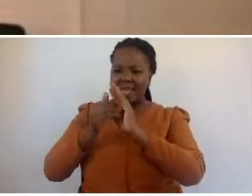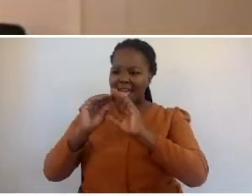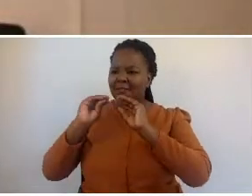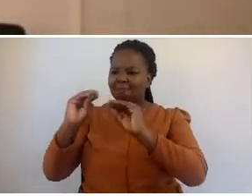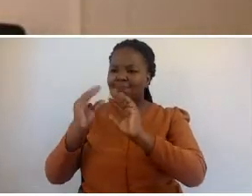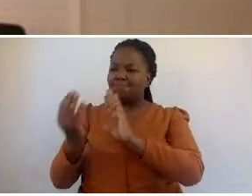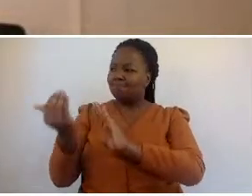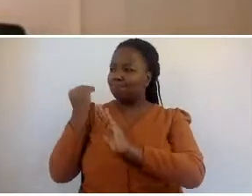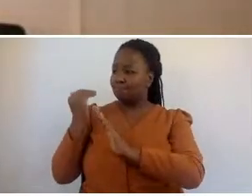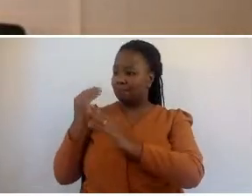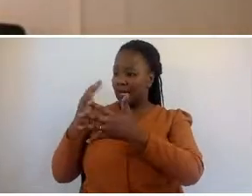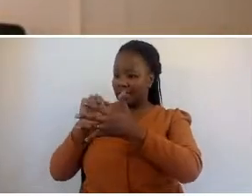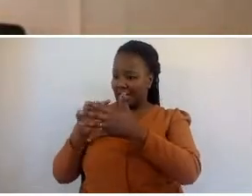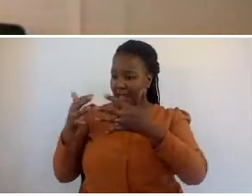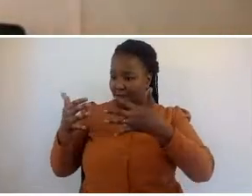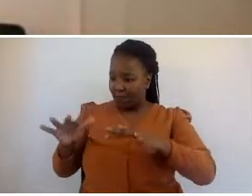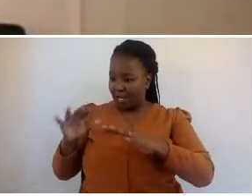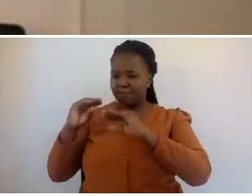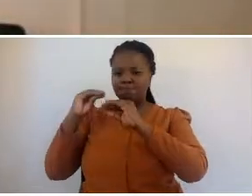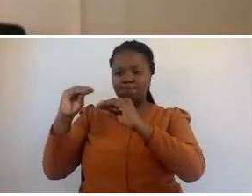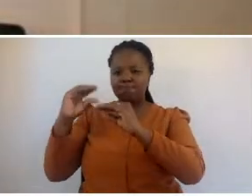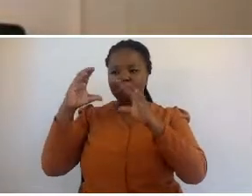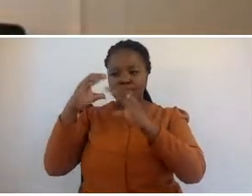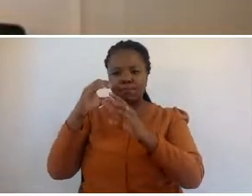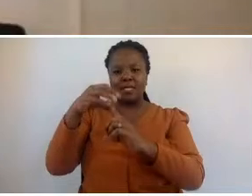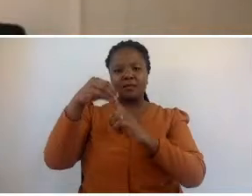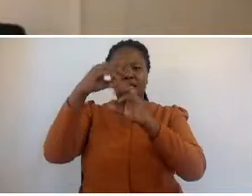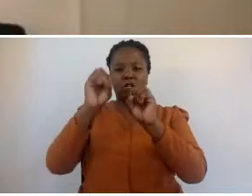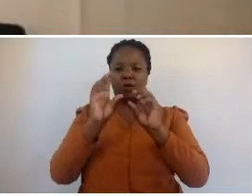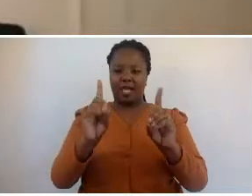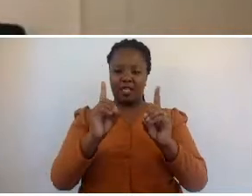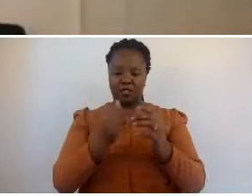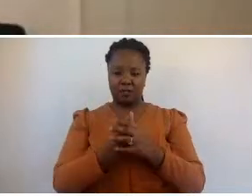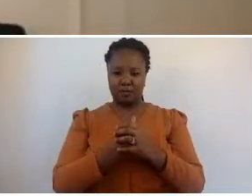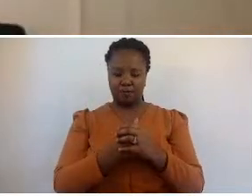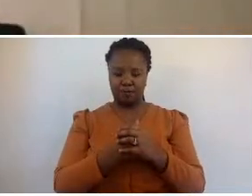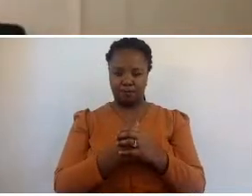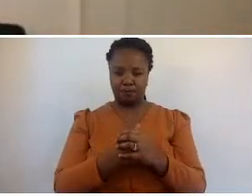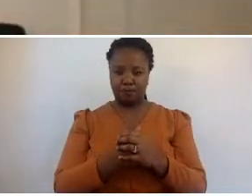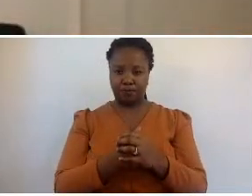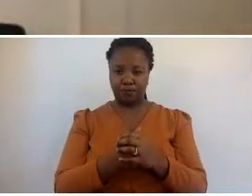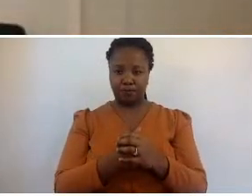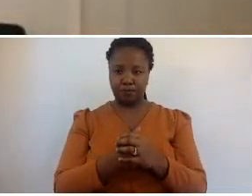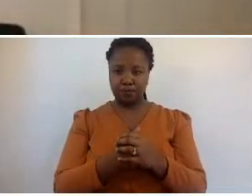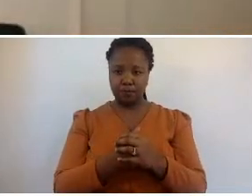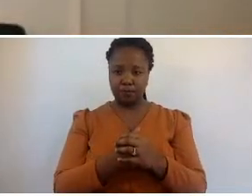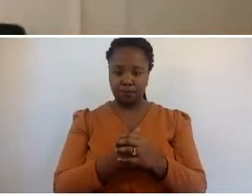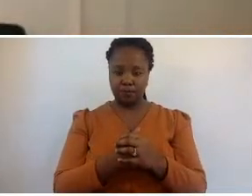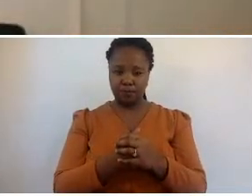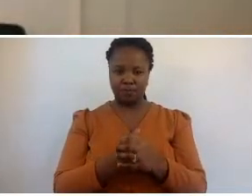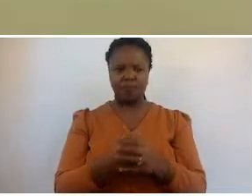une réorientation pour les différents aspects de l'éducation spécialisée.